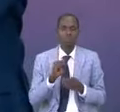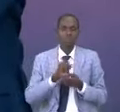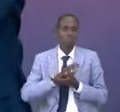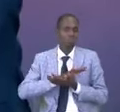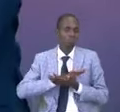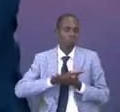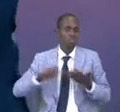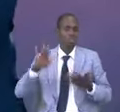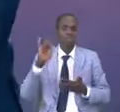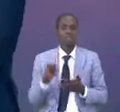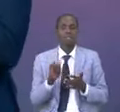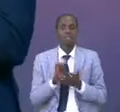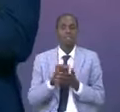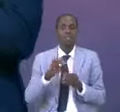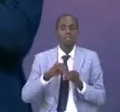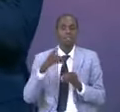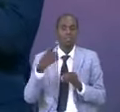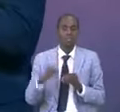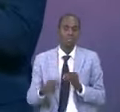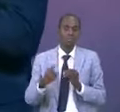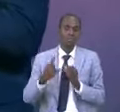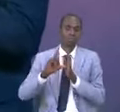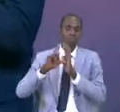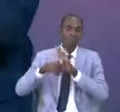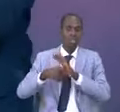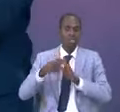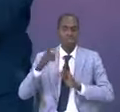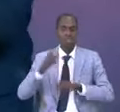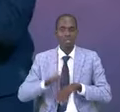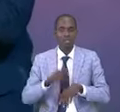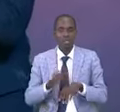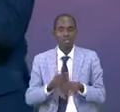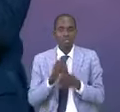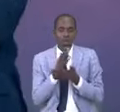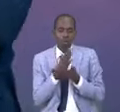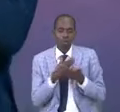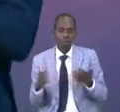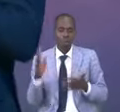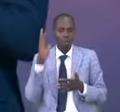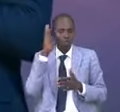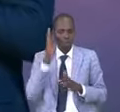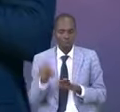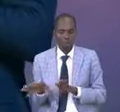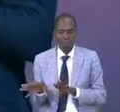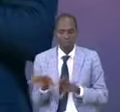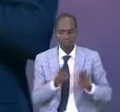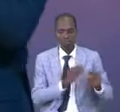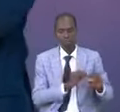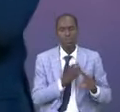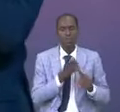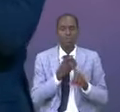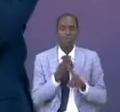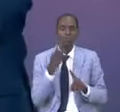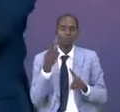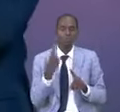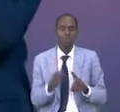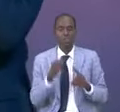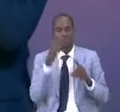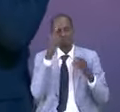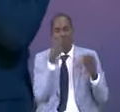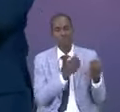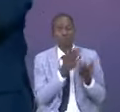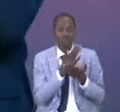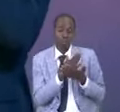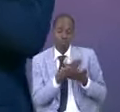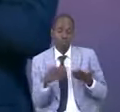derniers temps quelques-uns abandonneront la foi quelques-uns dieu merci ce n'est